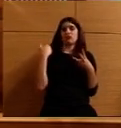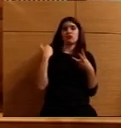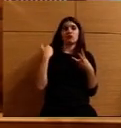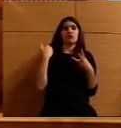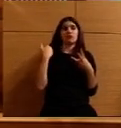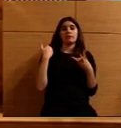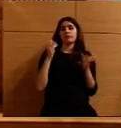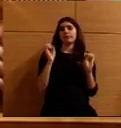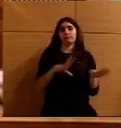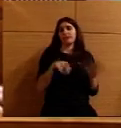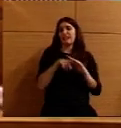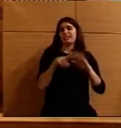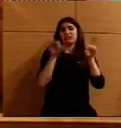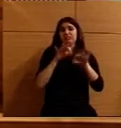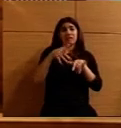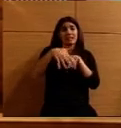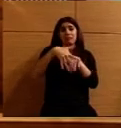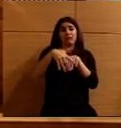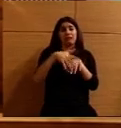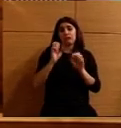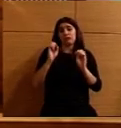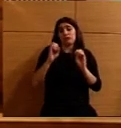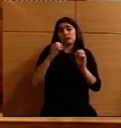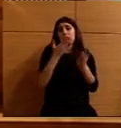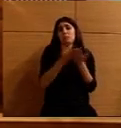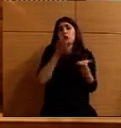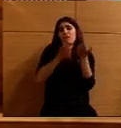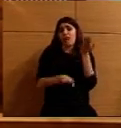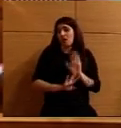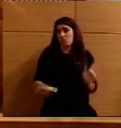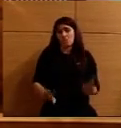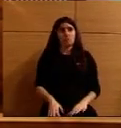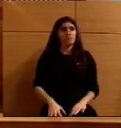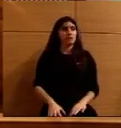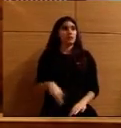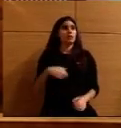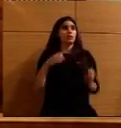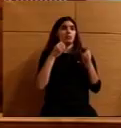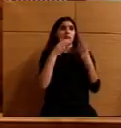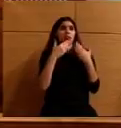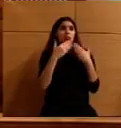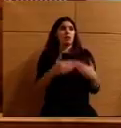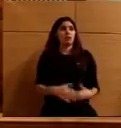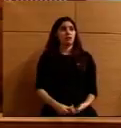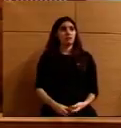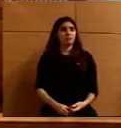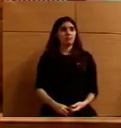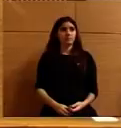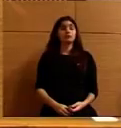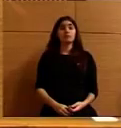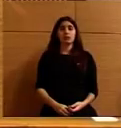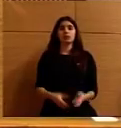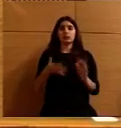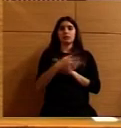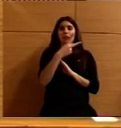pràcticament no havia ja tramitat cap expedient i també demana la baixa. Molt bé, moltes gràcies. Per